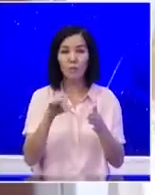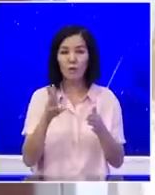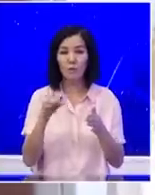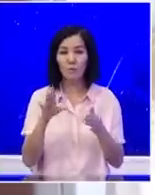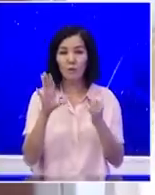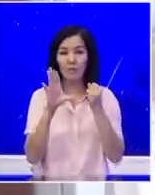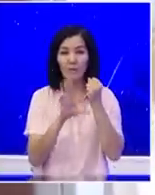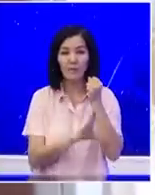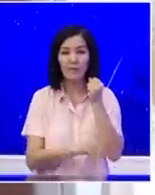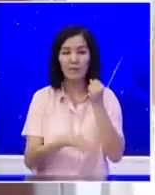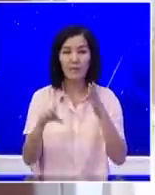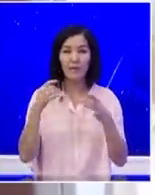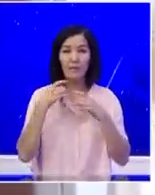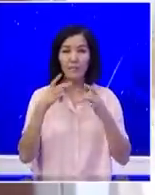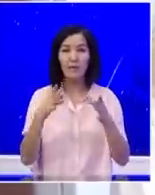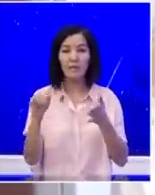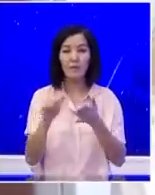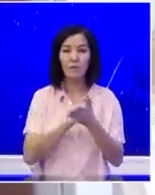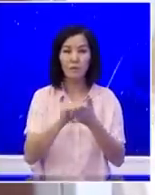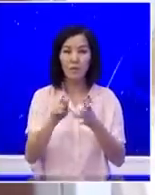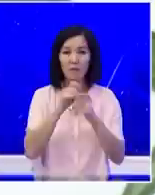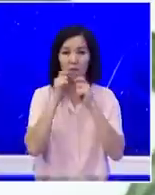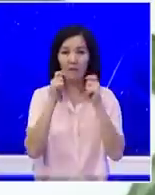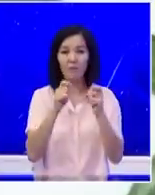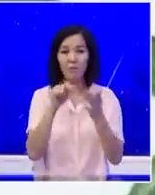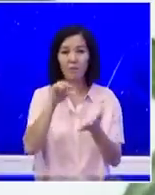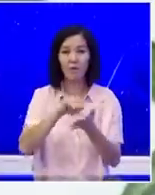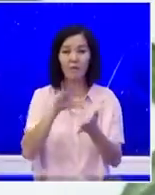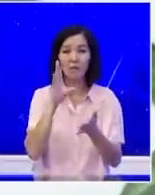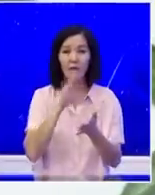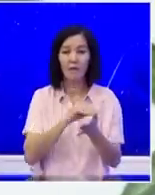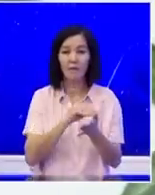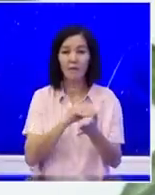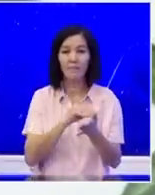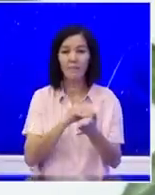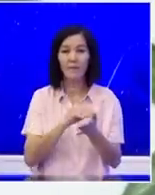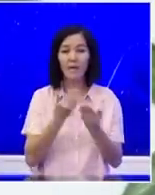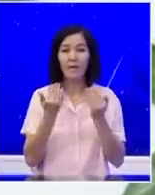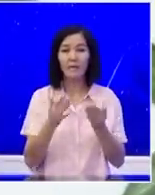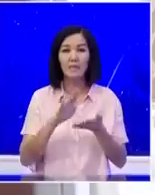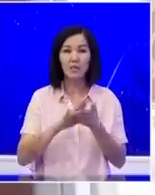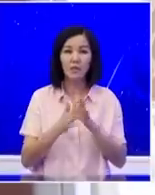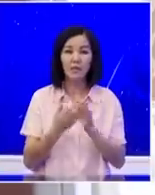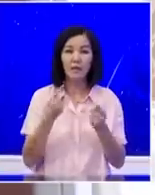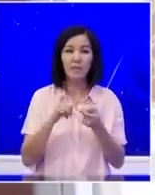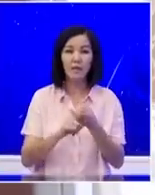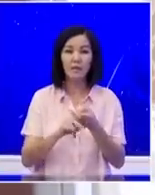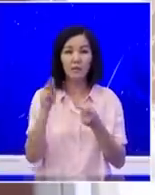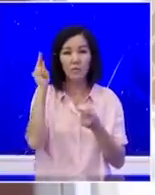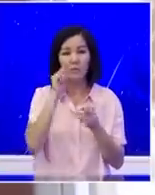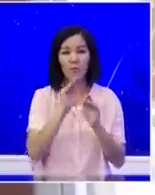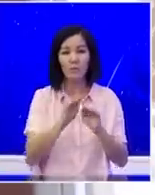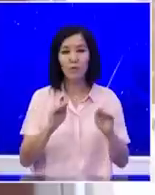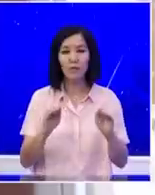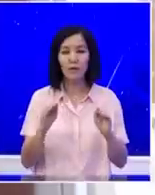өздерінің соңғы қоңырау мерекесін және аттестат тапсыру мерекесіне қатысалады. Еліміздегі жағдайға байланысты оқушылардың мектеп формасымен